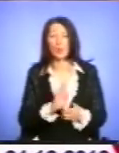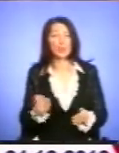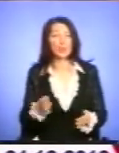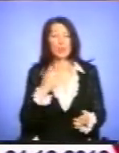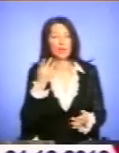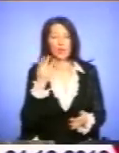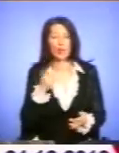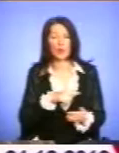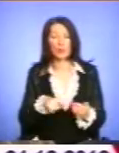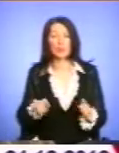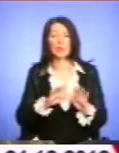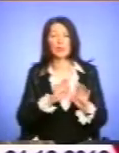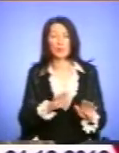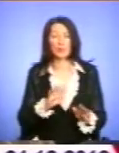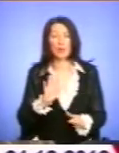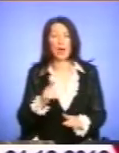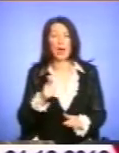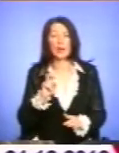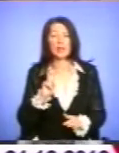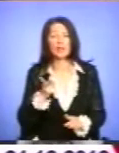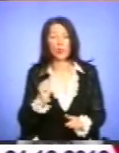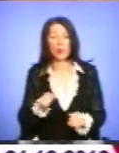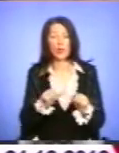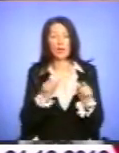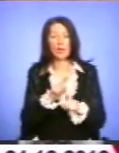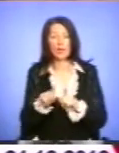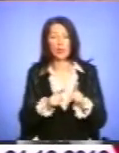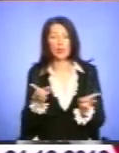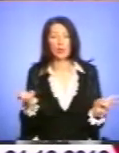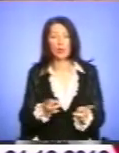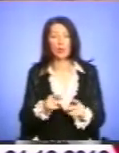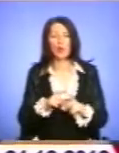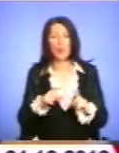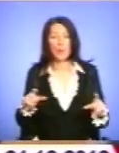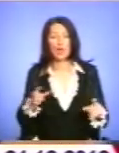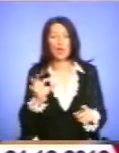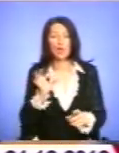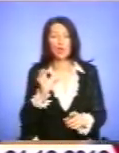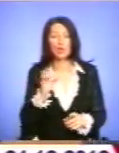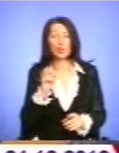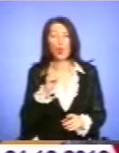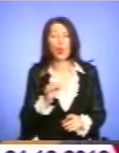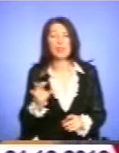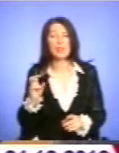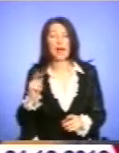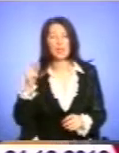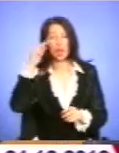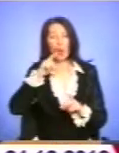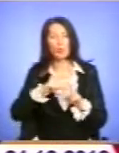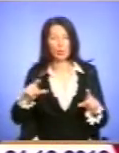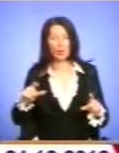облдержадміністрації Василь Гецько. Реформування потребує мережа соціальних установ. Наприклад, в області сьогодні